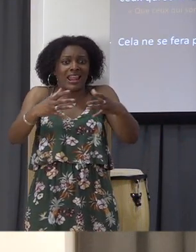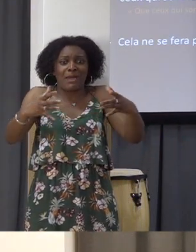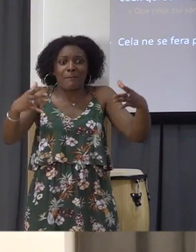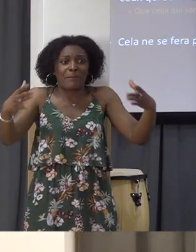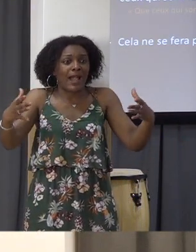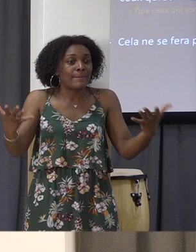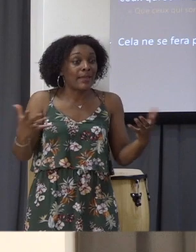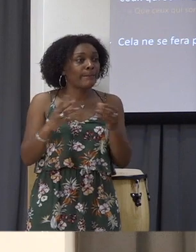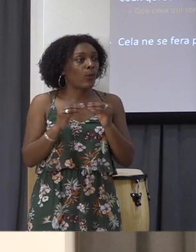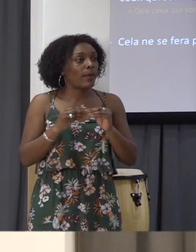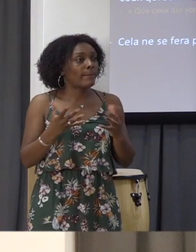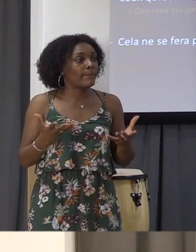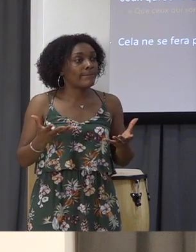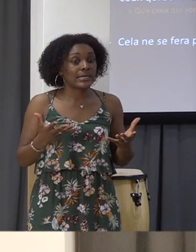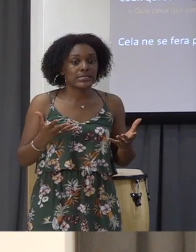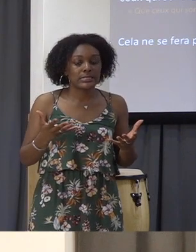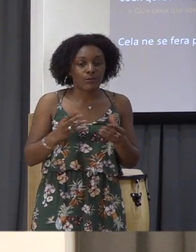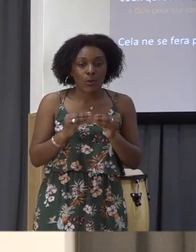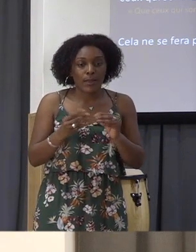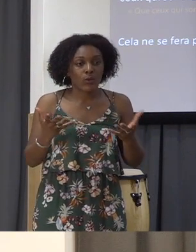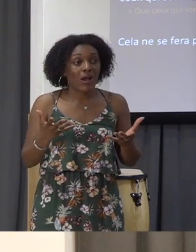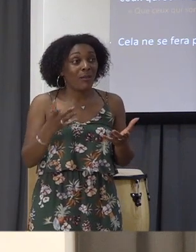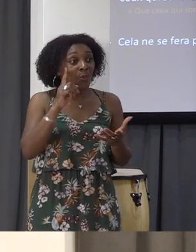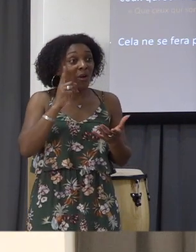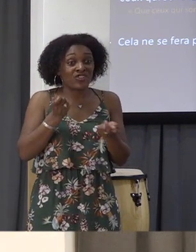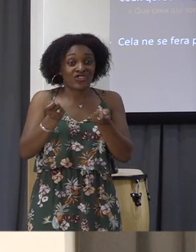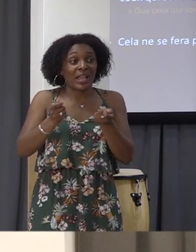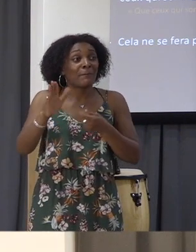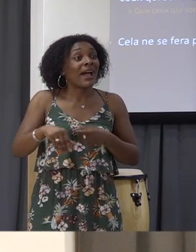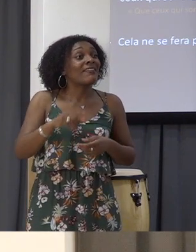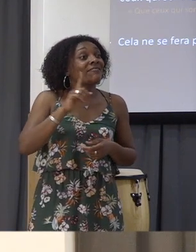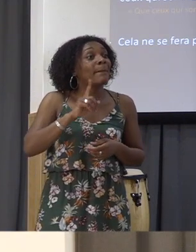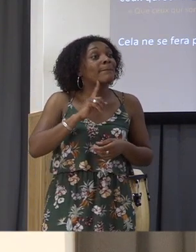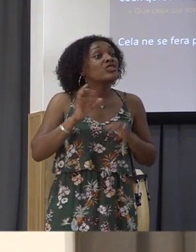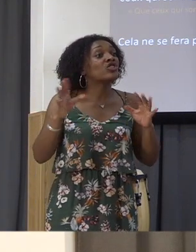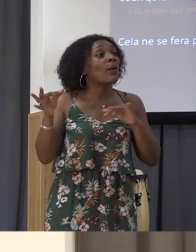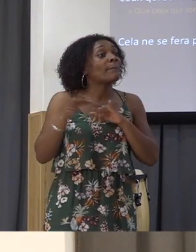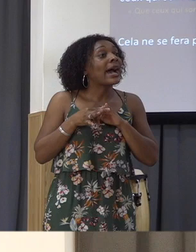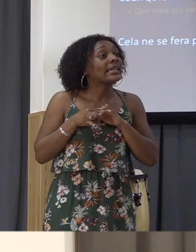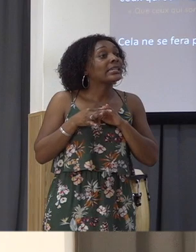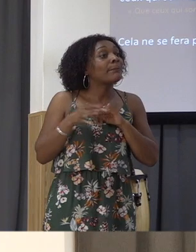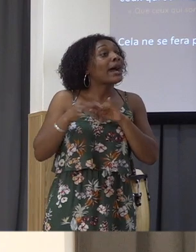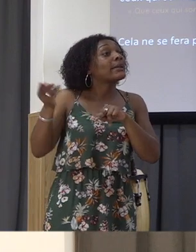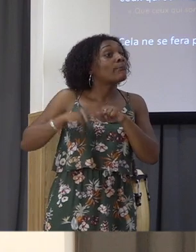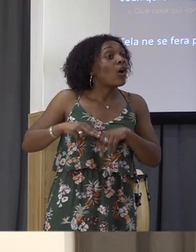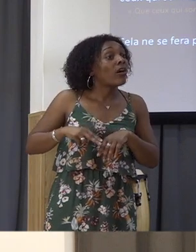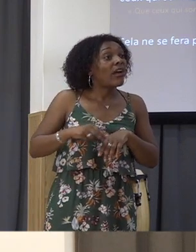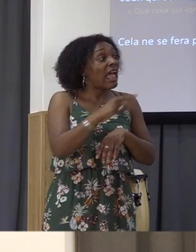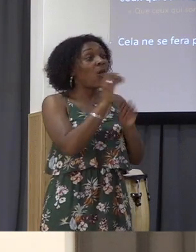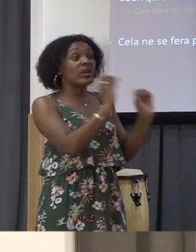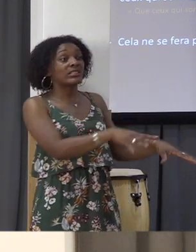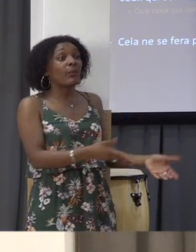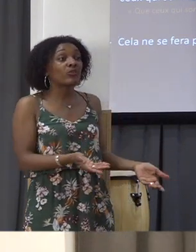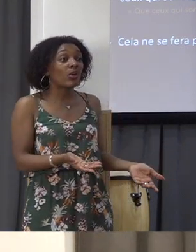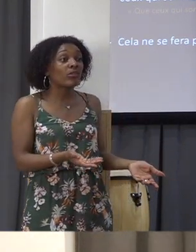et un problème se pose dans la manière dont les veuves sont traitées. Elles sont négligées dans la distribution des